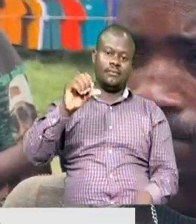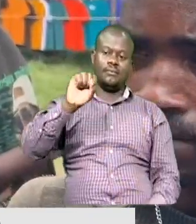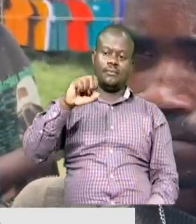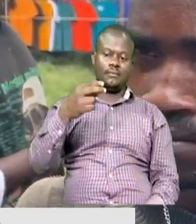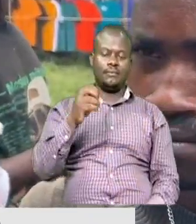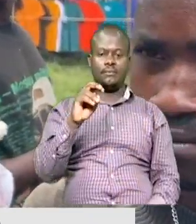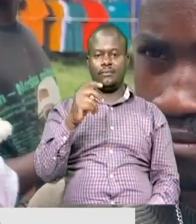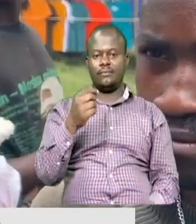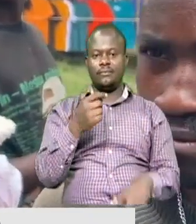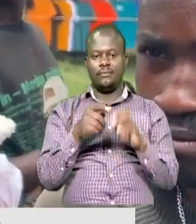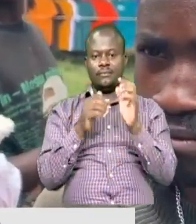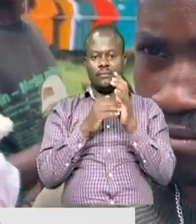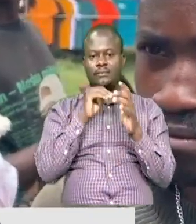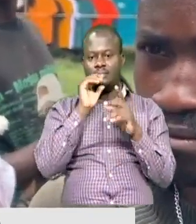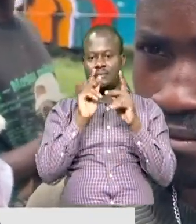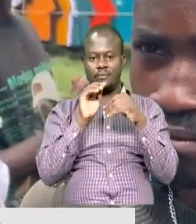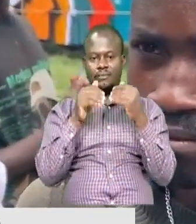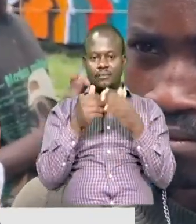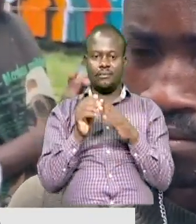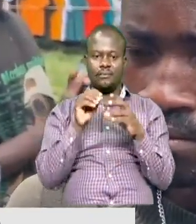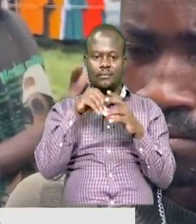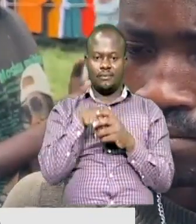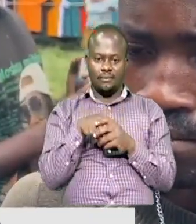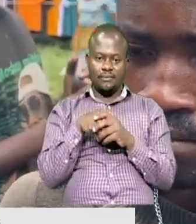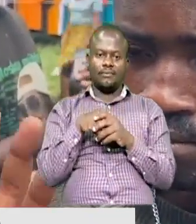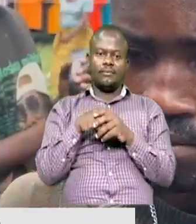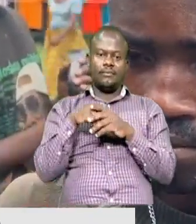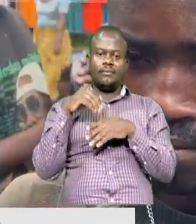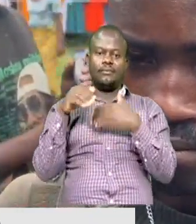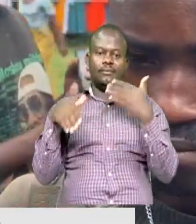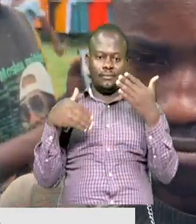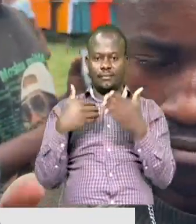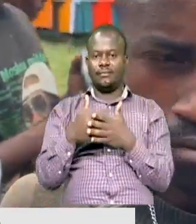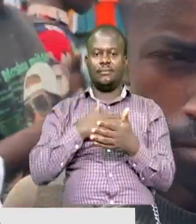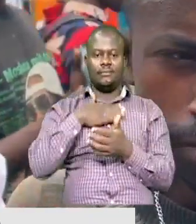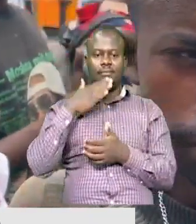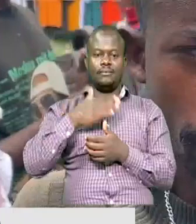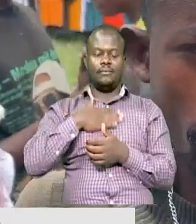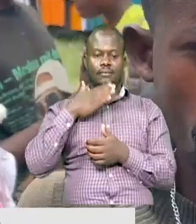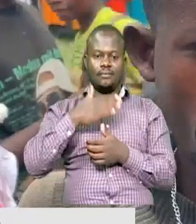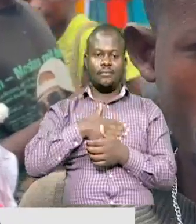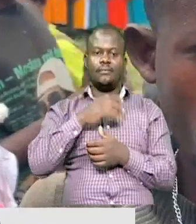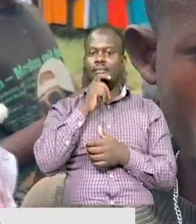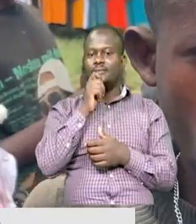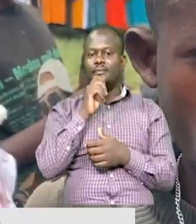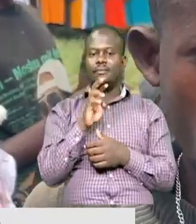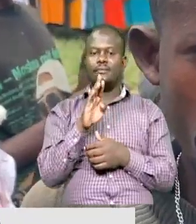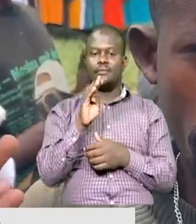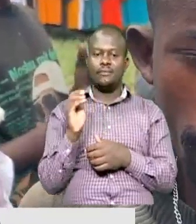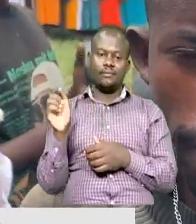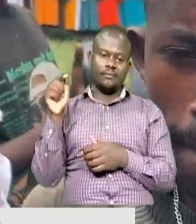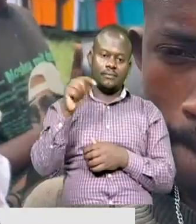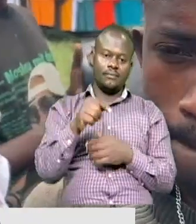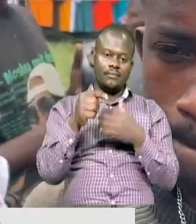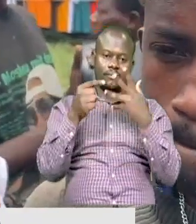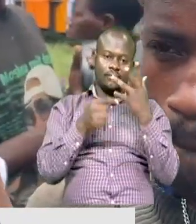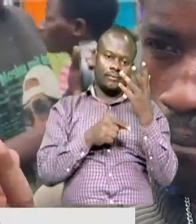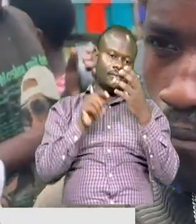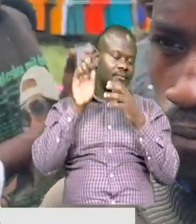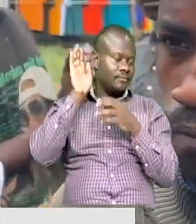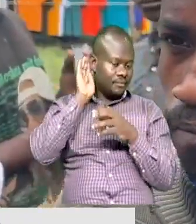ariko kugeza ubu ngubu nta baturage barirema aba baturage rero bakaba banishimiye ko abanyamakuru ba RBA bageze ahangaha bakaza